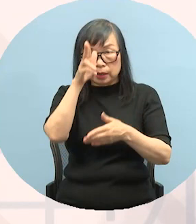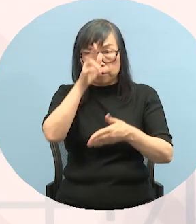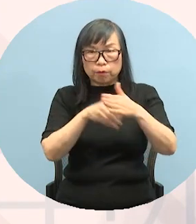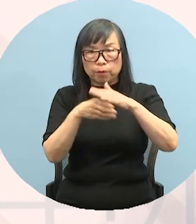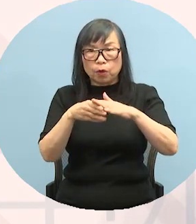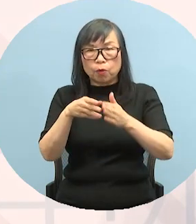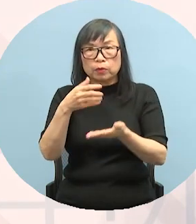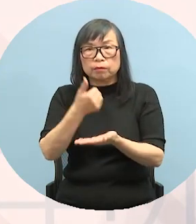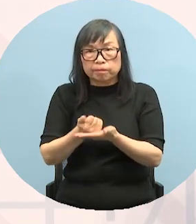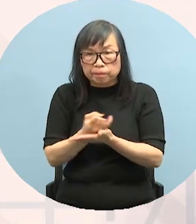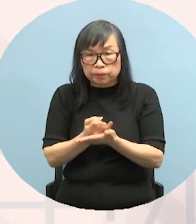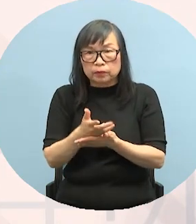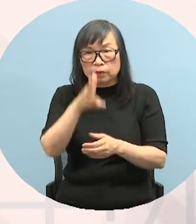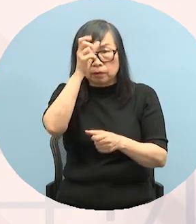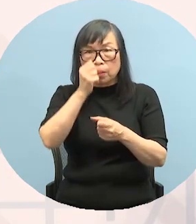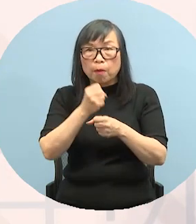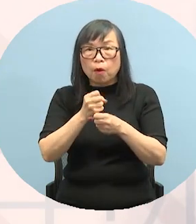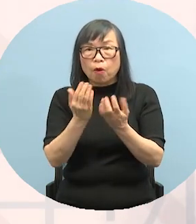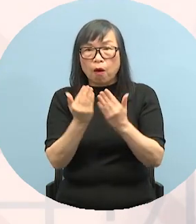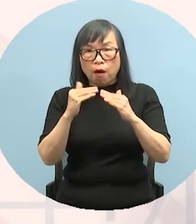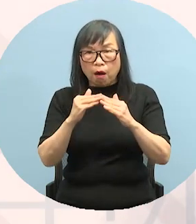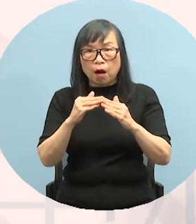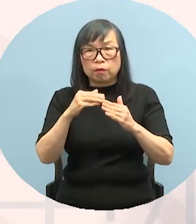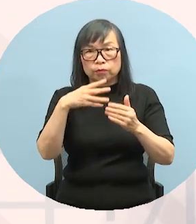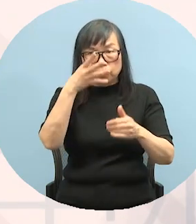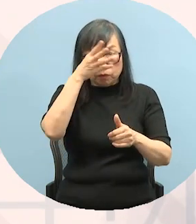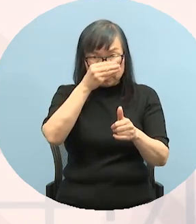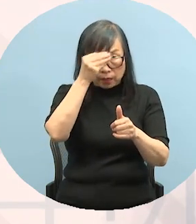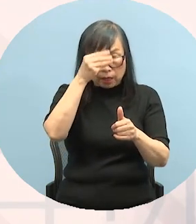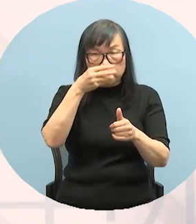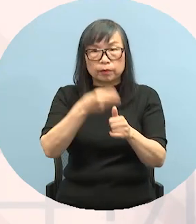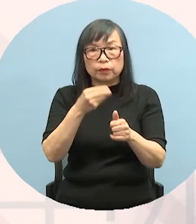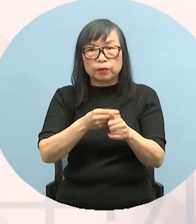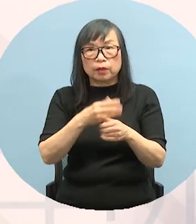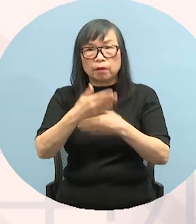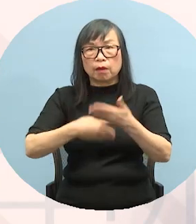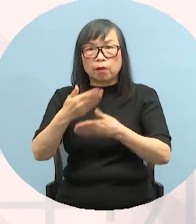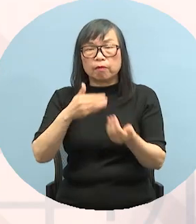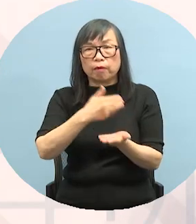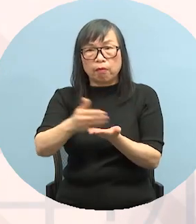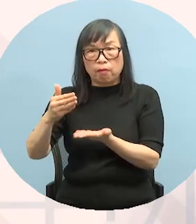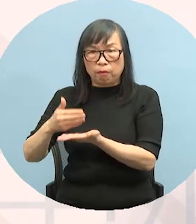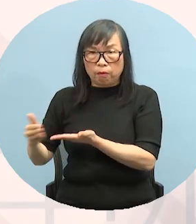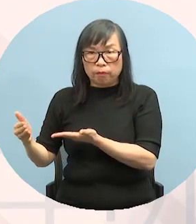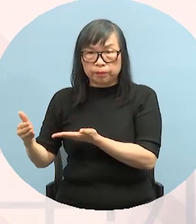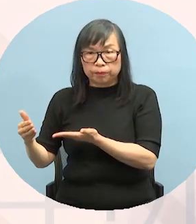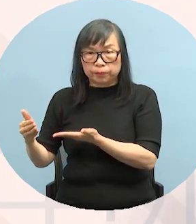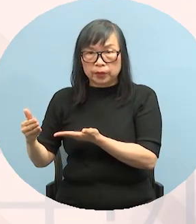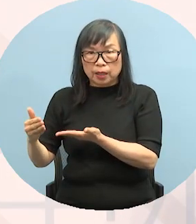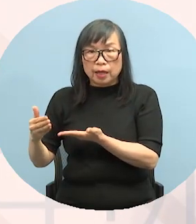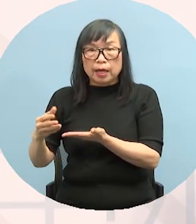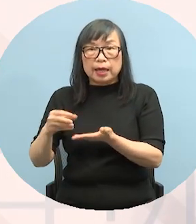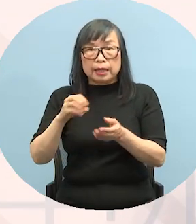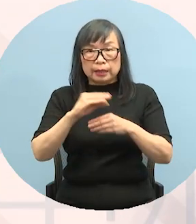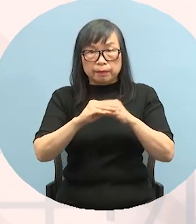病。公务员学院需要通过学习、培训、交流、分享，